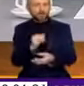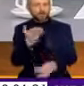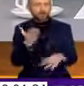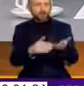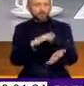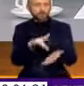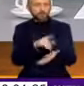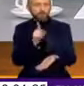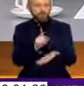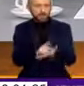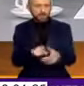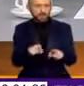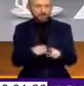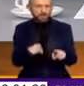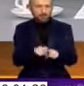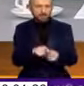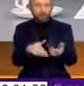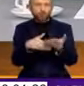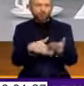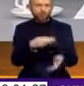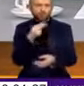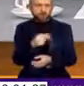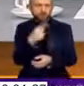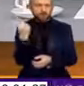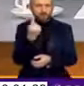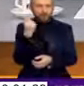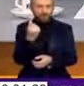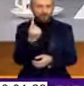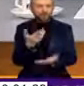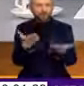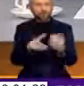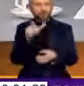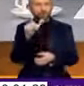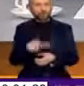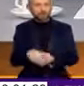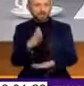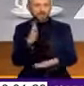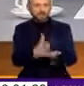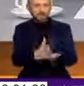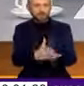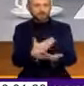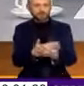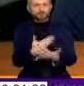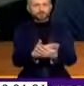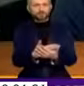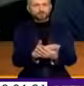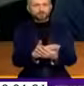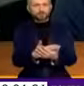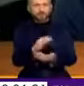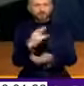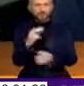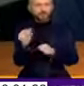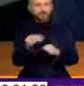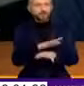можливо, місто має так само допомогти купити ті лічильники. Якщо людина є якби